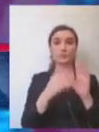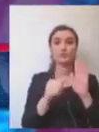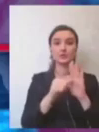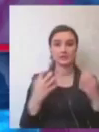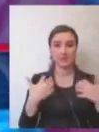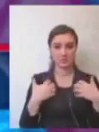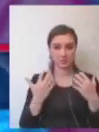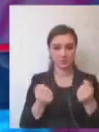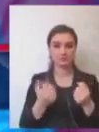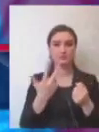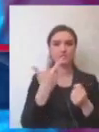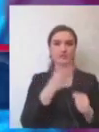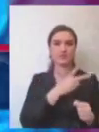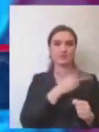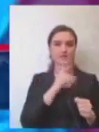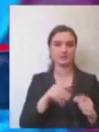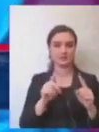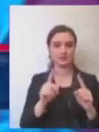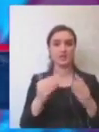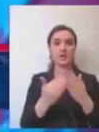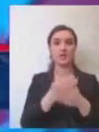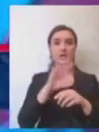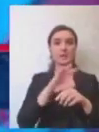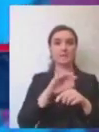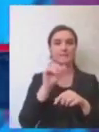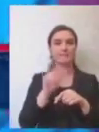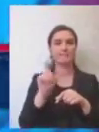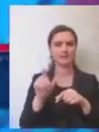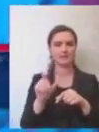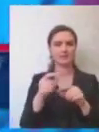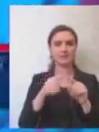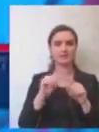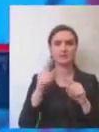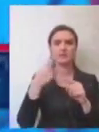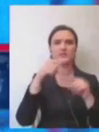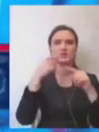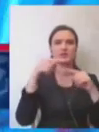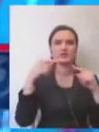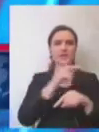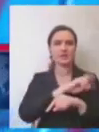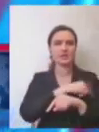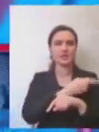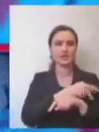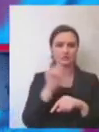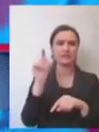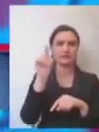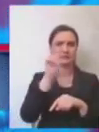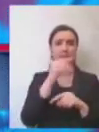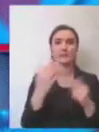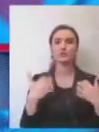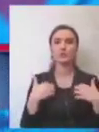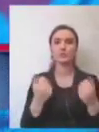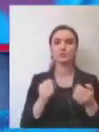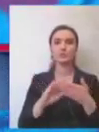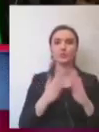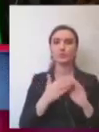3 გარდაცვლილია. ახალი პაციენტები კი ქვეყნის მასშტაბით სხვადასხვა კლინიკებში არიან მოთავსებულები. როგორია მათი ჯანმრთელობის მდგომარეობა?